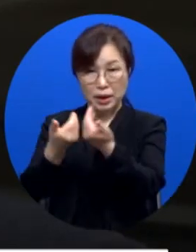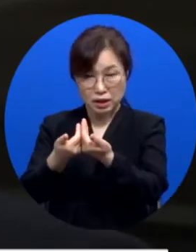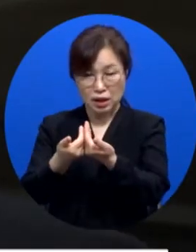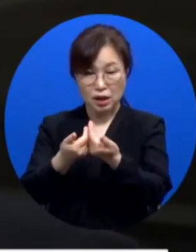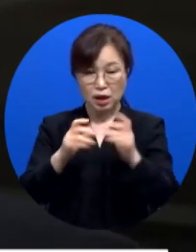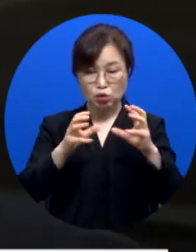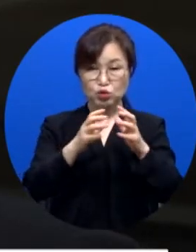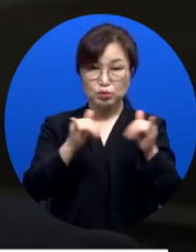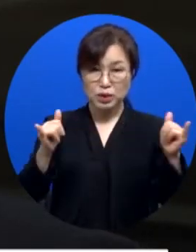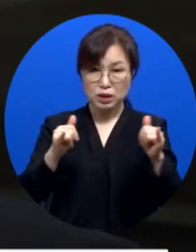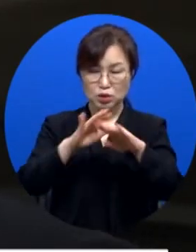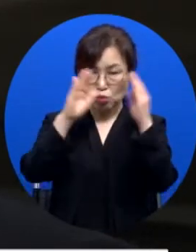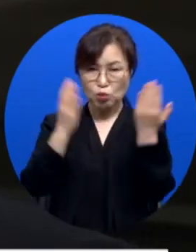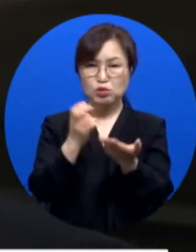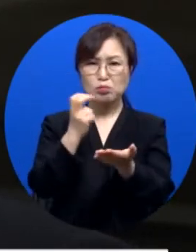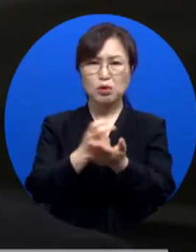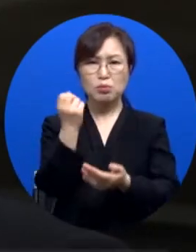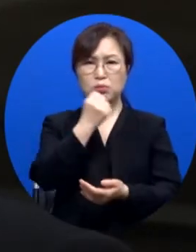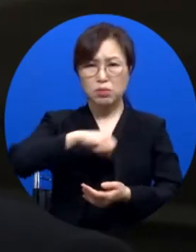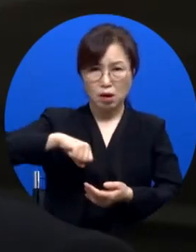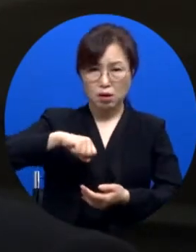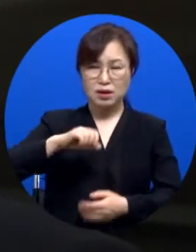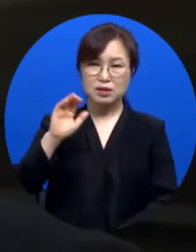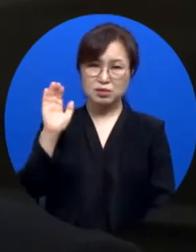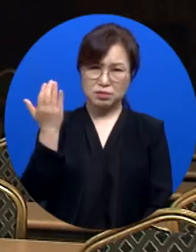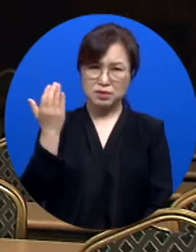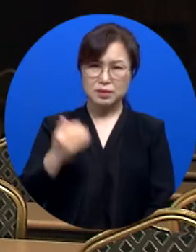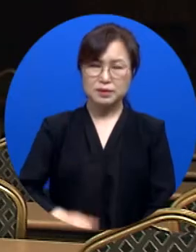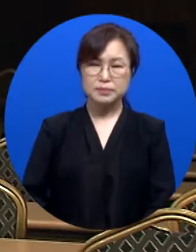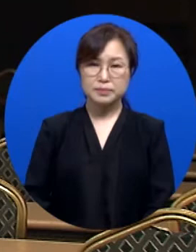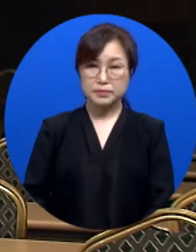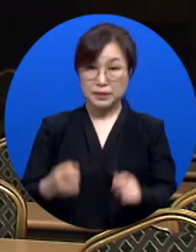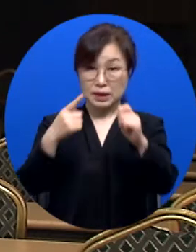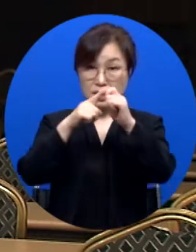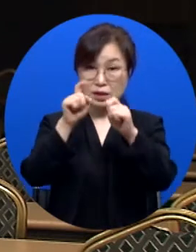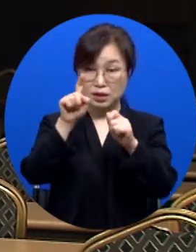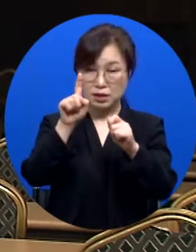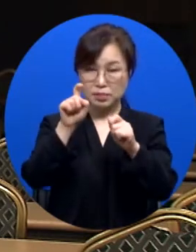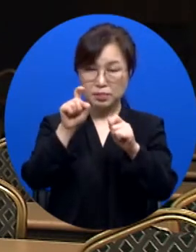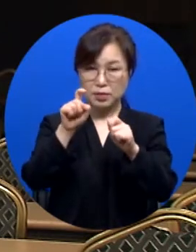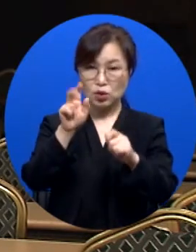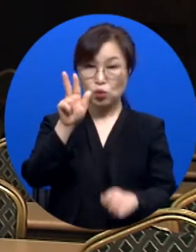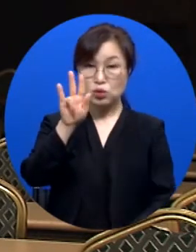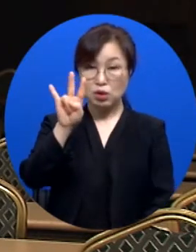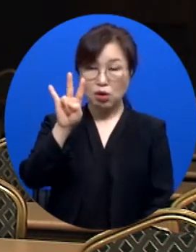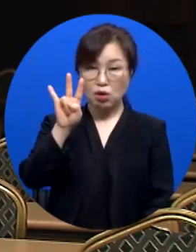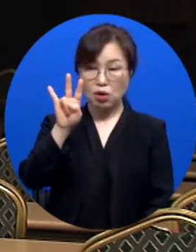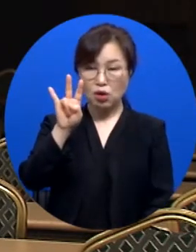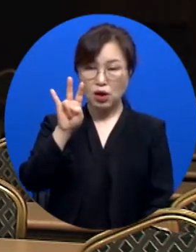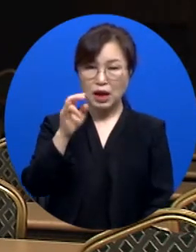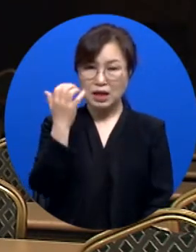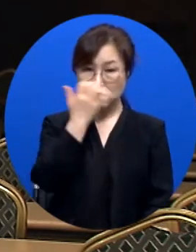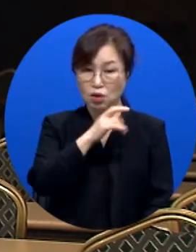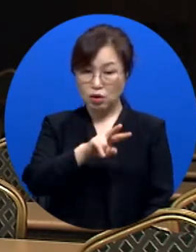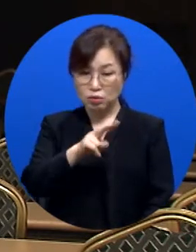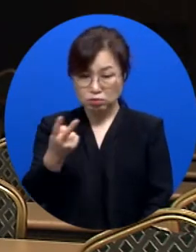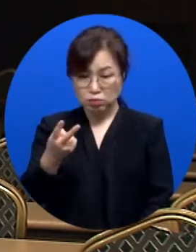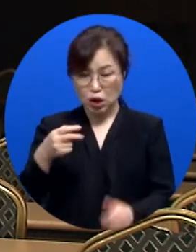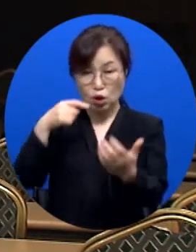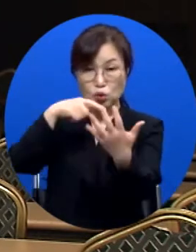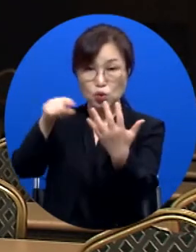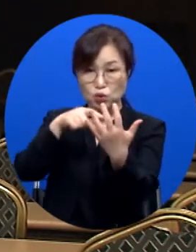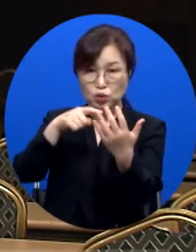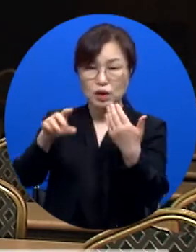국민을 범법자로 몰로 자를 수가 있기 때문입니다 열한번째 동성에 성장한 계획일 실시되며 는